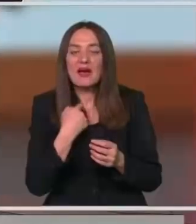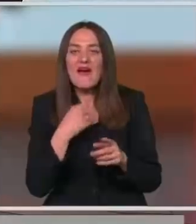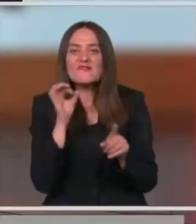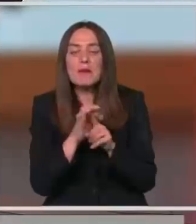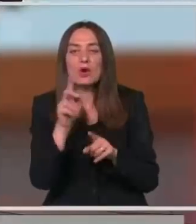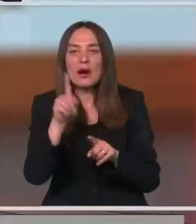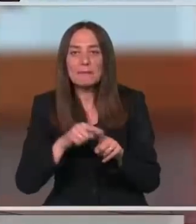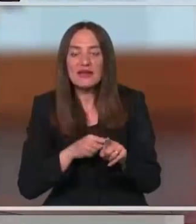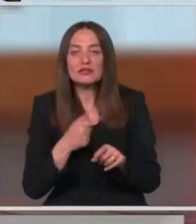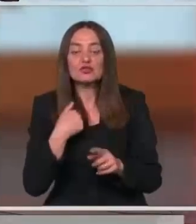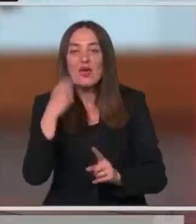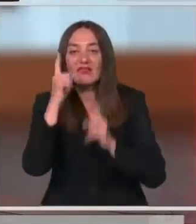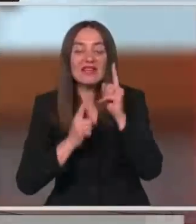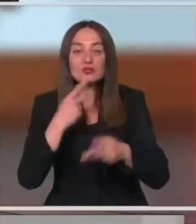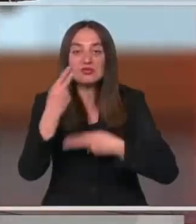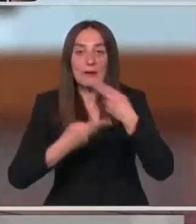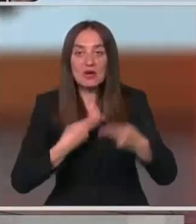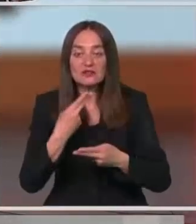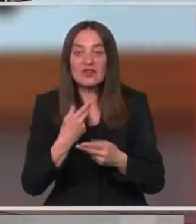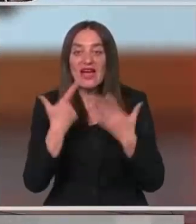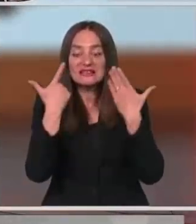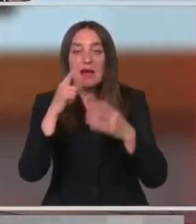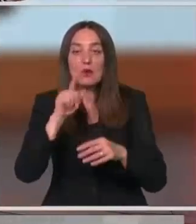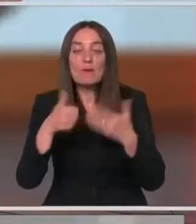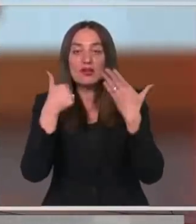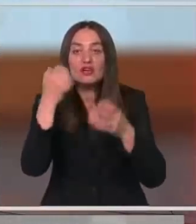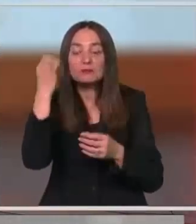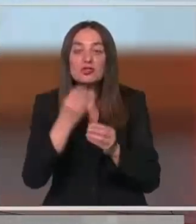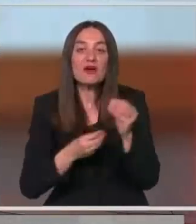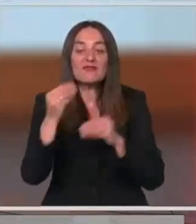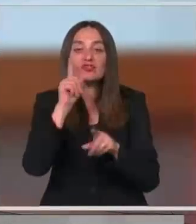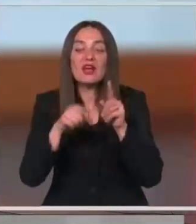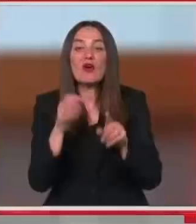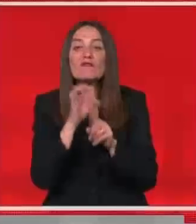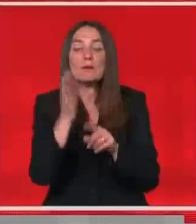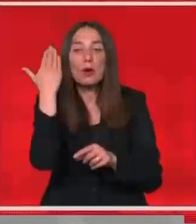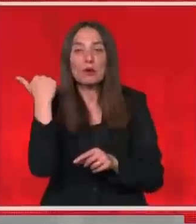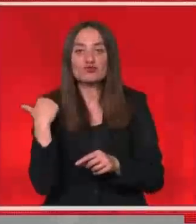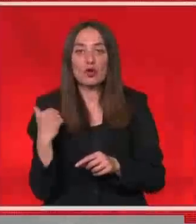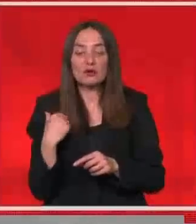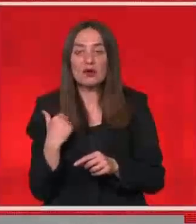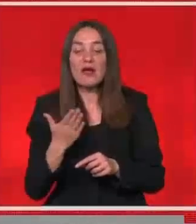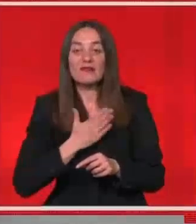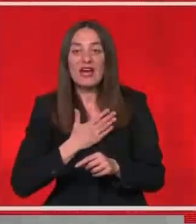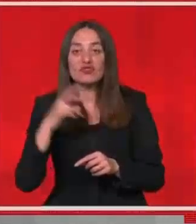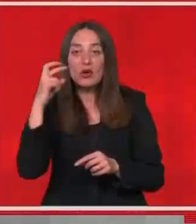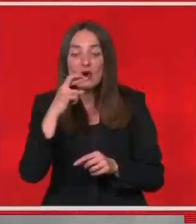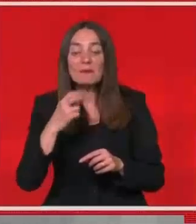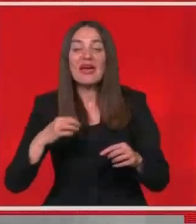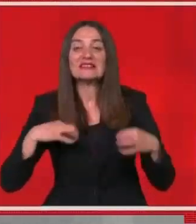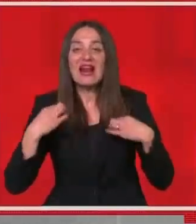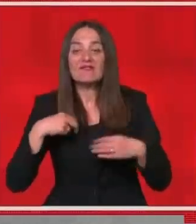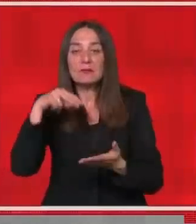februaru mesecu nam je industrijska proizvodnja 7,6% veća nego u februaru prošle godine. Dakle, naša ekonomija je na zdravim